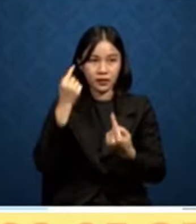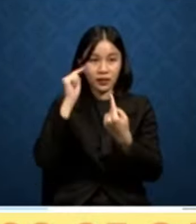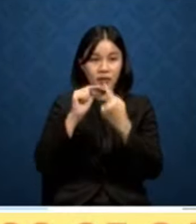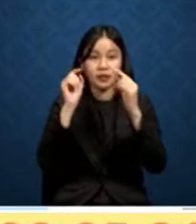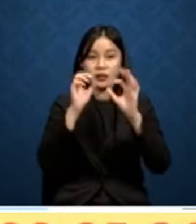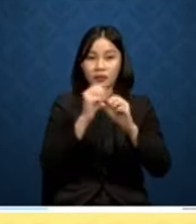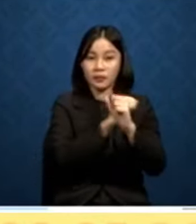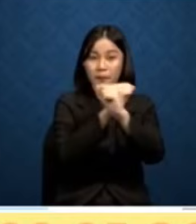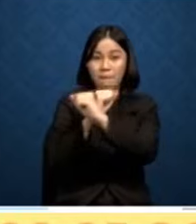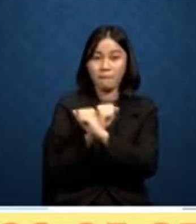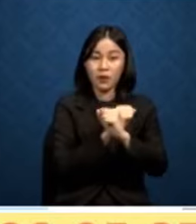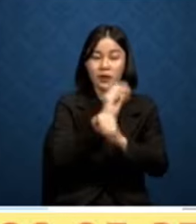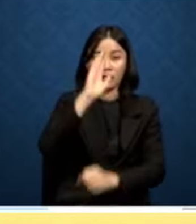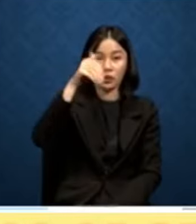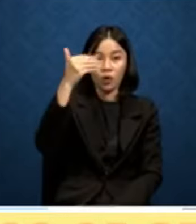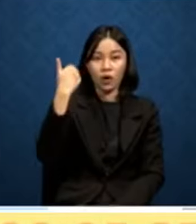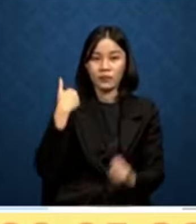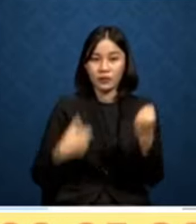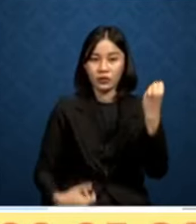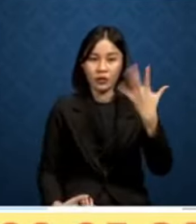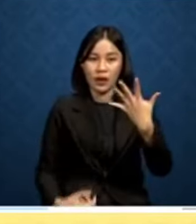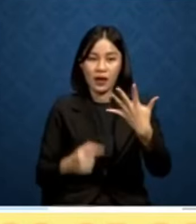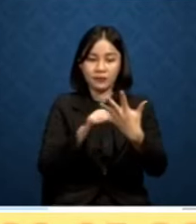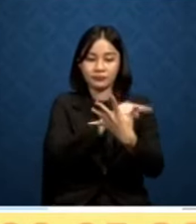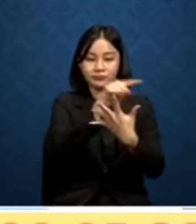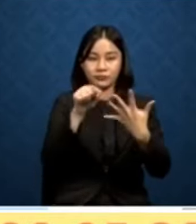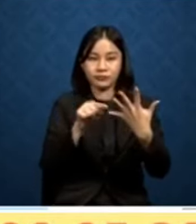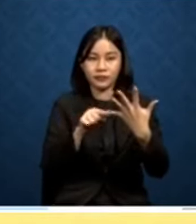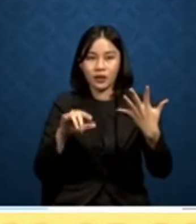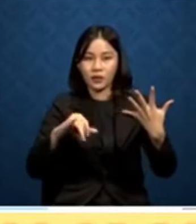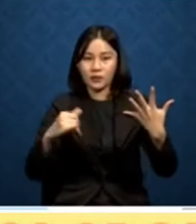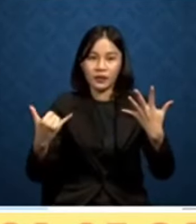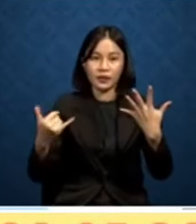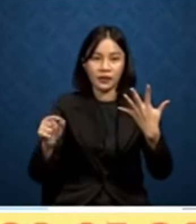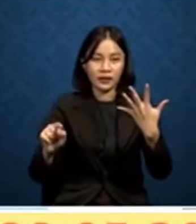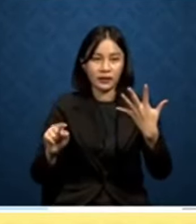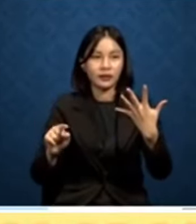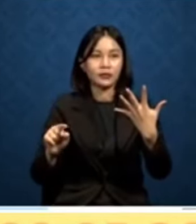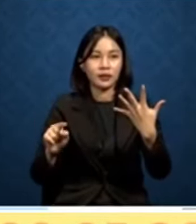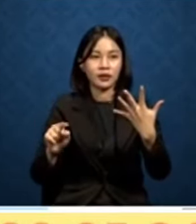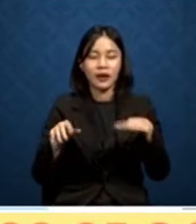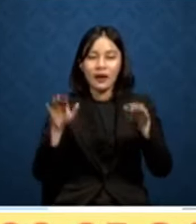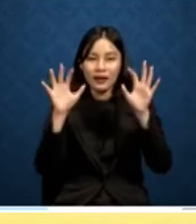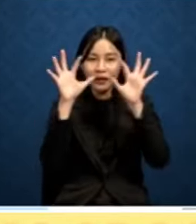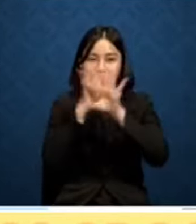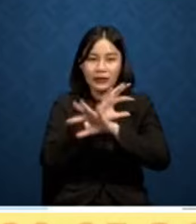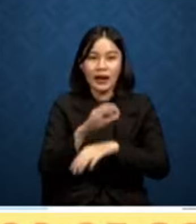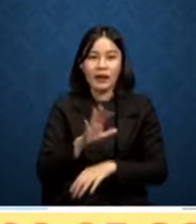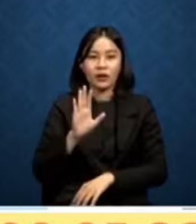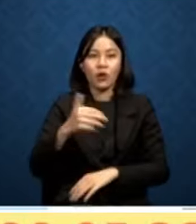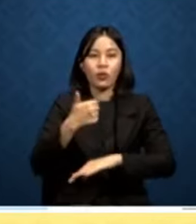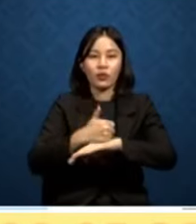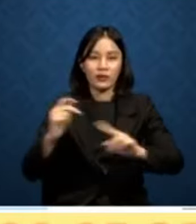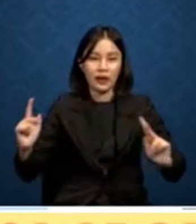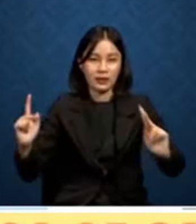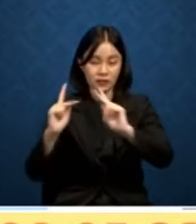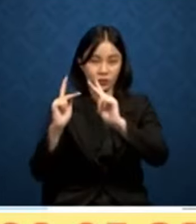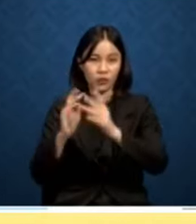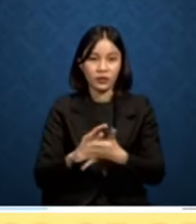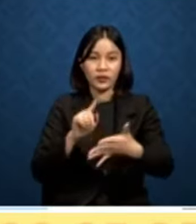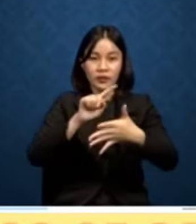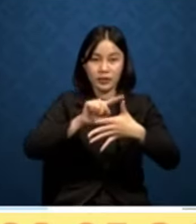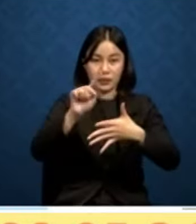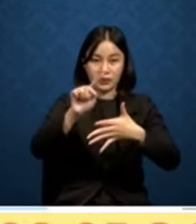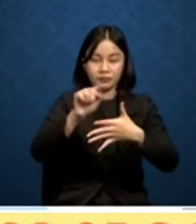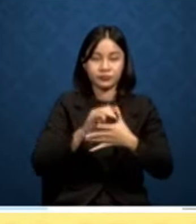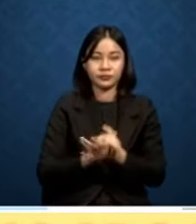กันผมมีอยู่ 5 ข้อ ซึ่งบัข้ออาจจะใลเคีงกท่านลธมนตีเสนอนะครัข้อแรก